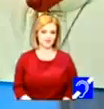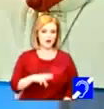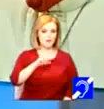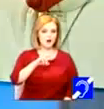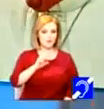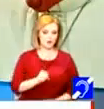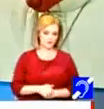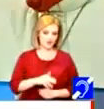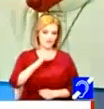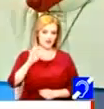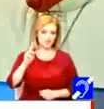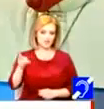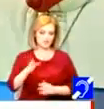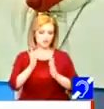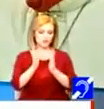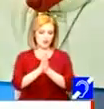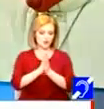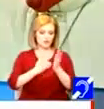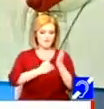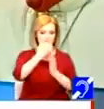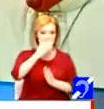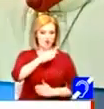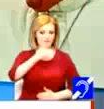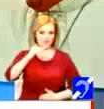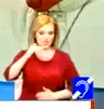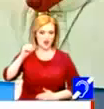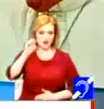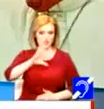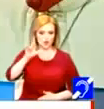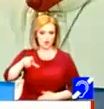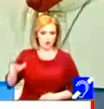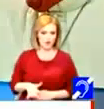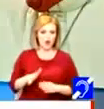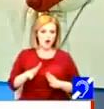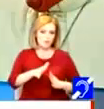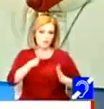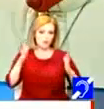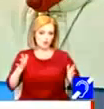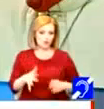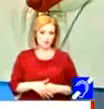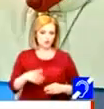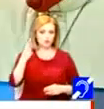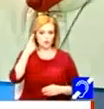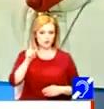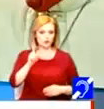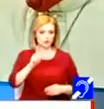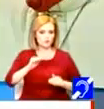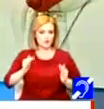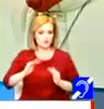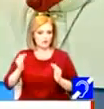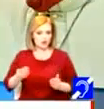Papa Francisc a îndemnat pe liderii europeni să se aplece mai mult asupra problemelor legate de distribuția bogăției și de rata scăzută a